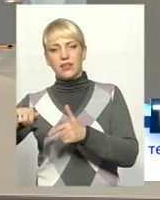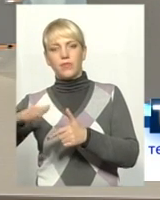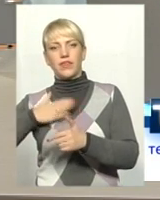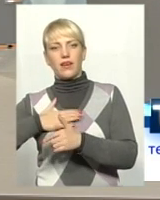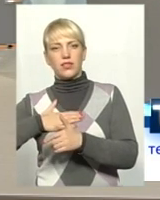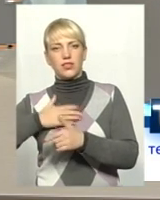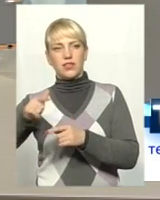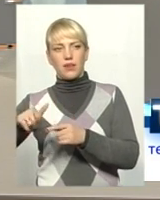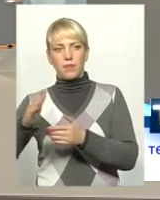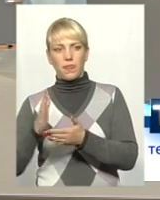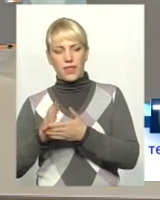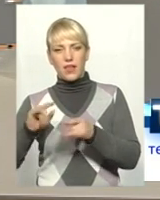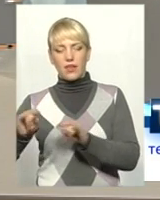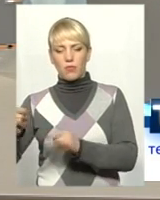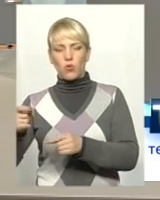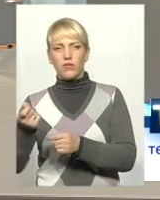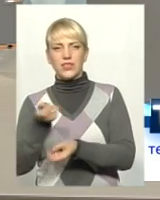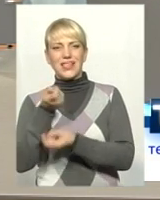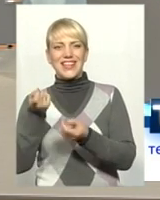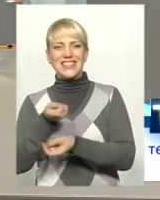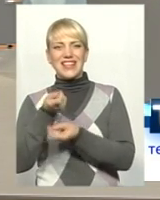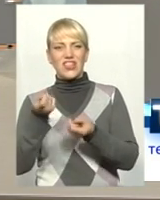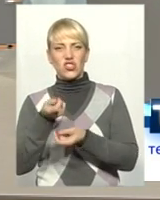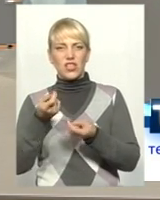Там є незначна ямковість, це